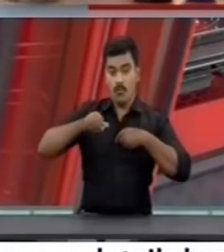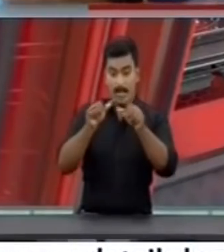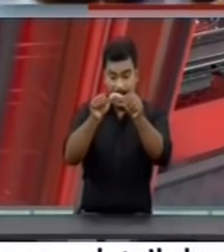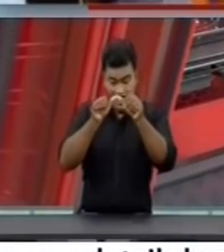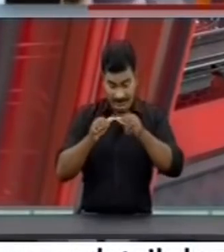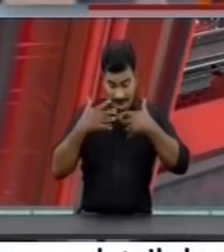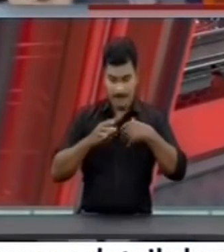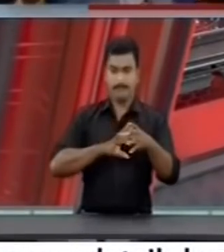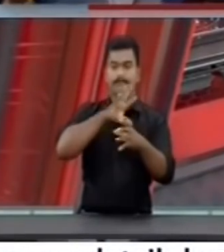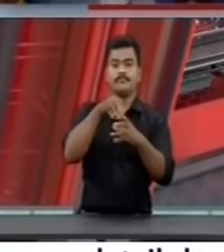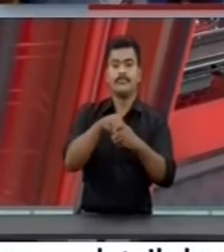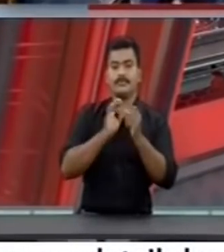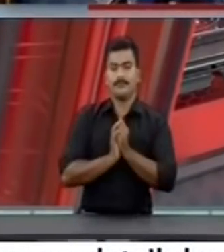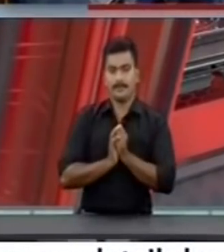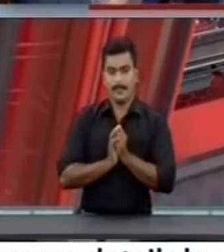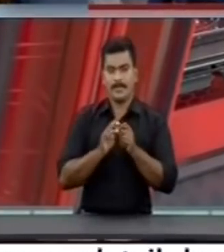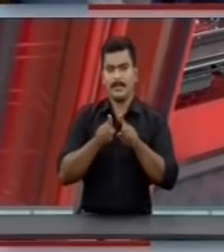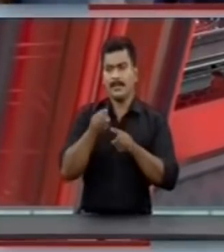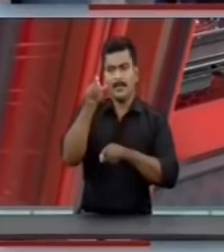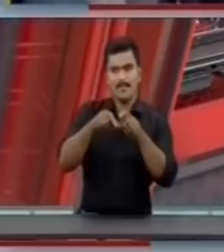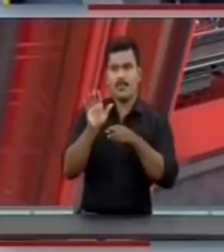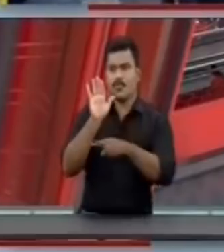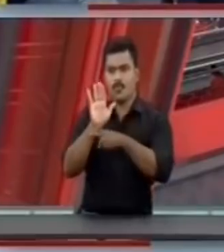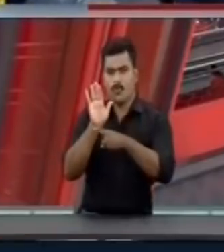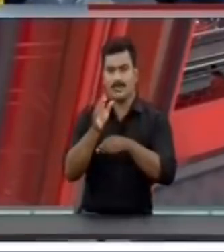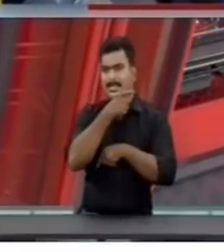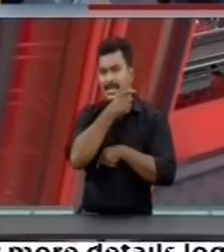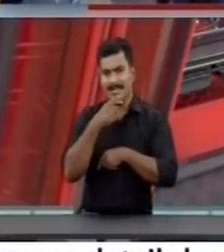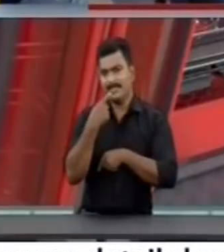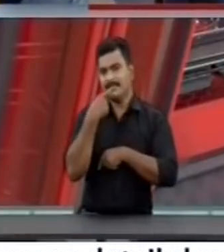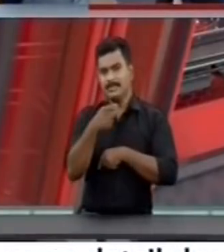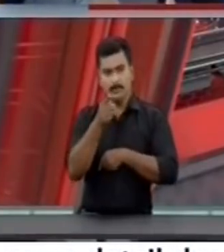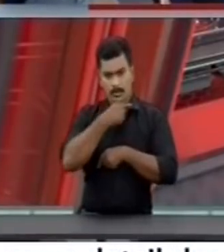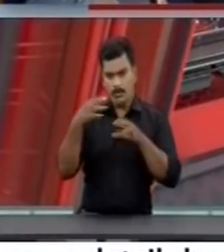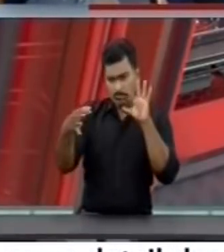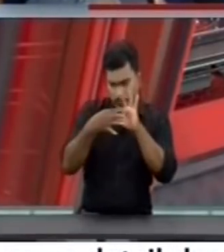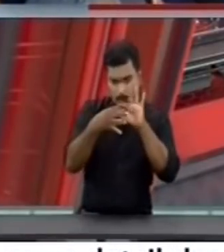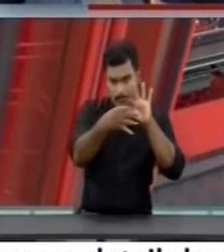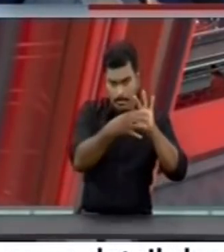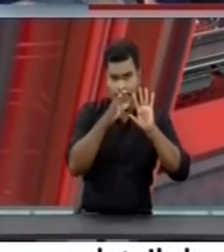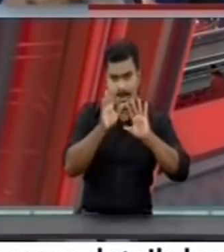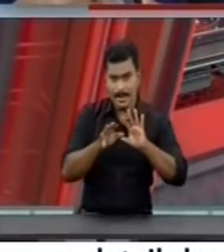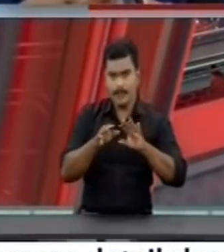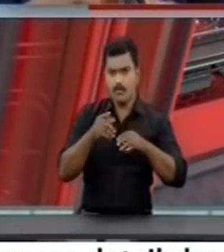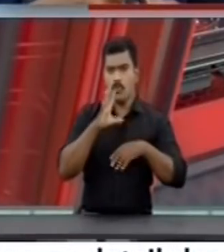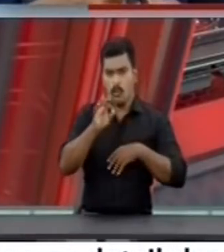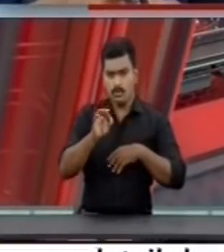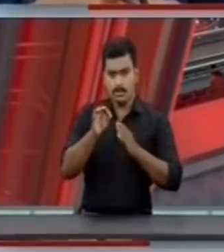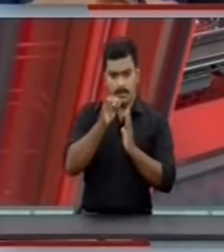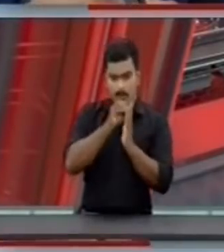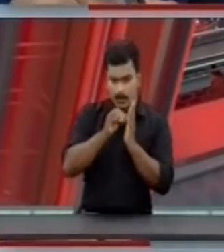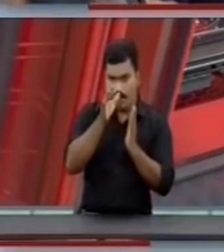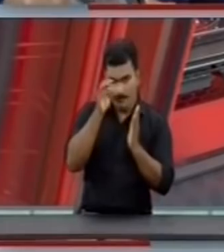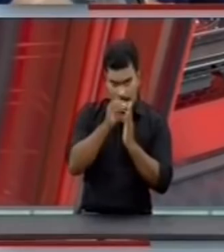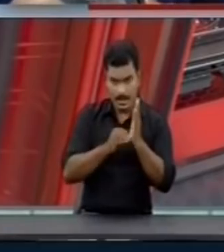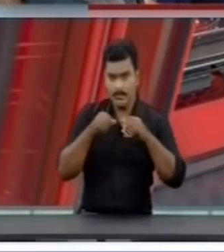പ്രതിപക്ഷം ആരോപിക്കുന്നത് പോലെ ഈ സ്ഥാനാർത്ഥികൾ ഏതെങ്കിലും മറ്റുള്ളവർക്ക് വേണ്ടി ഒരു ഒത്തുകളിച്ച് പത്രിക ബോധപൂർവ്വം തള്ളിച്ചു എന്നൊരു ആക്ഷേപം? അതുകൊണ്ടാണല്ലോ ഞങ്ങളിപ്പോ ഈ